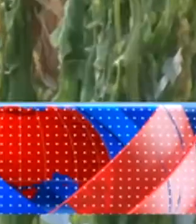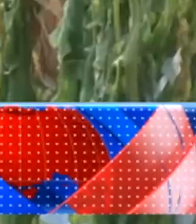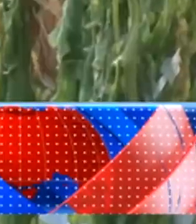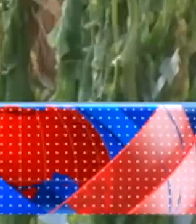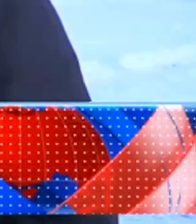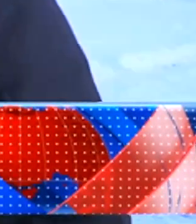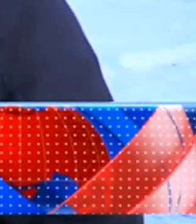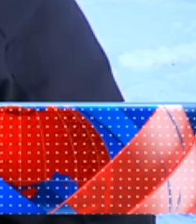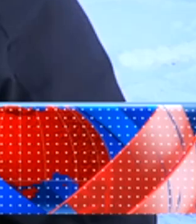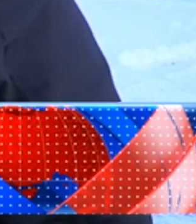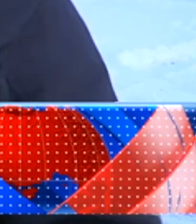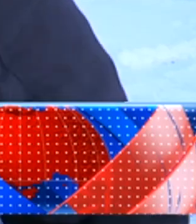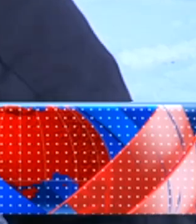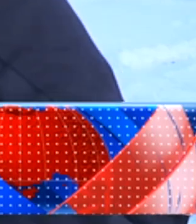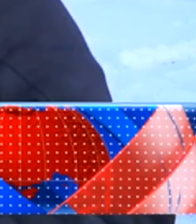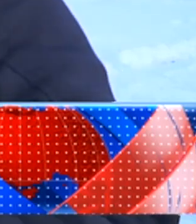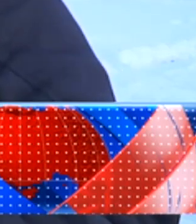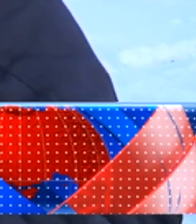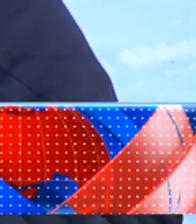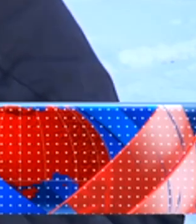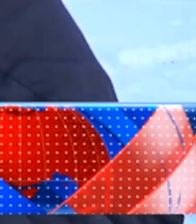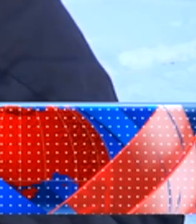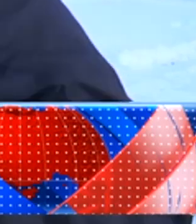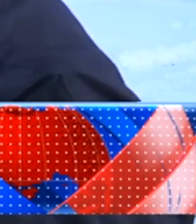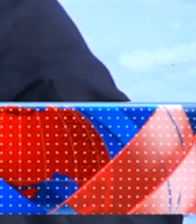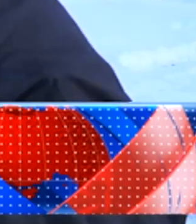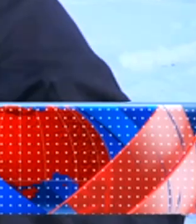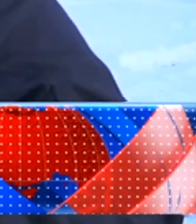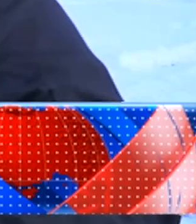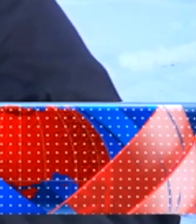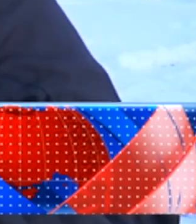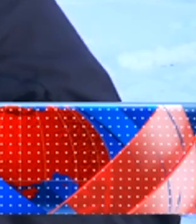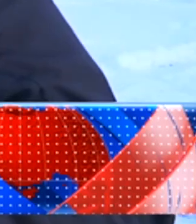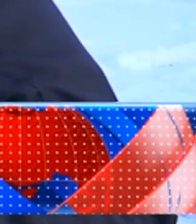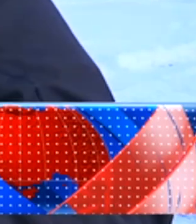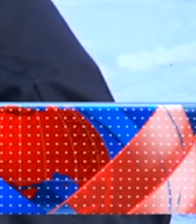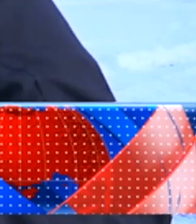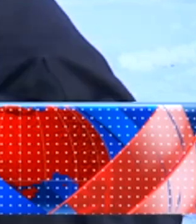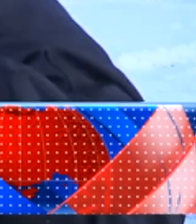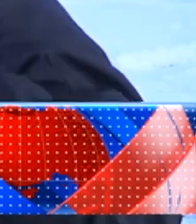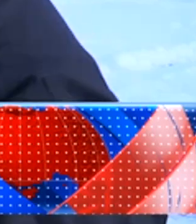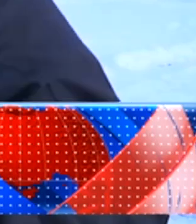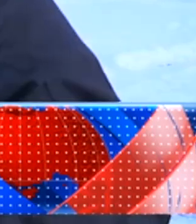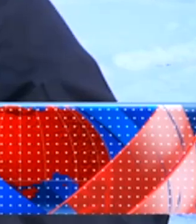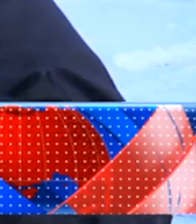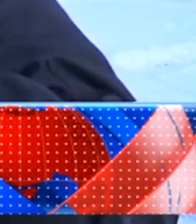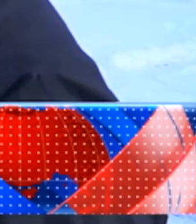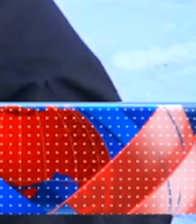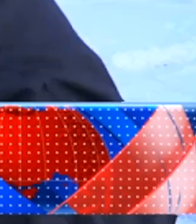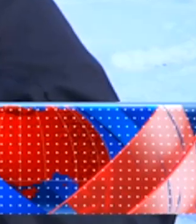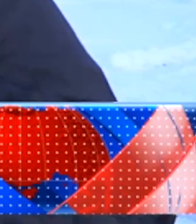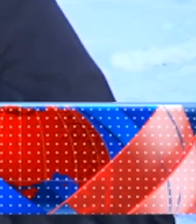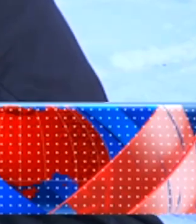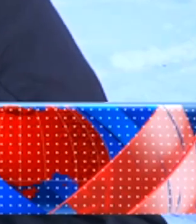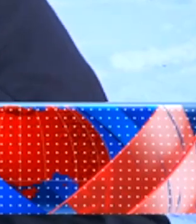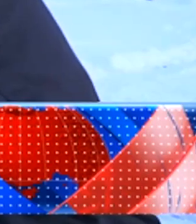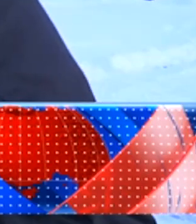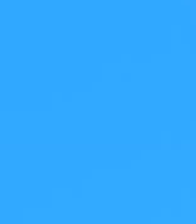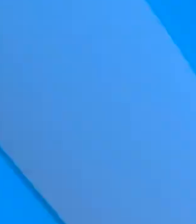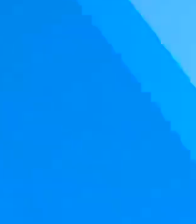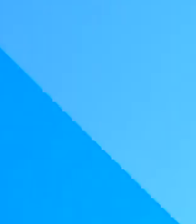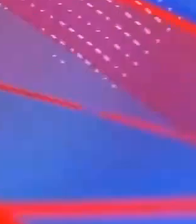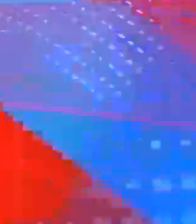үсіп кеткен. Ешқандай жеңілдік жоқ, біз болдық уже. Уже последний процесс, біз енді біз құлаймыз, одан кейін қымбатшылық басталады